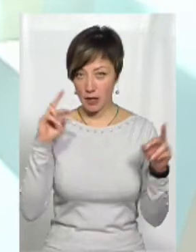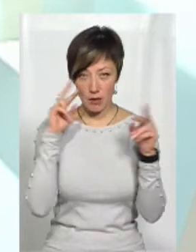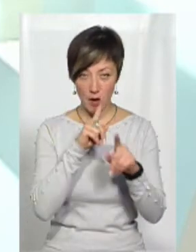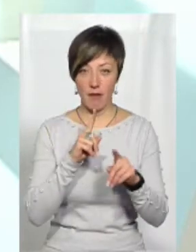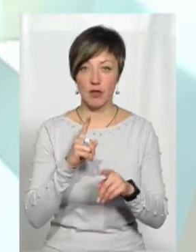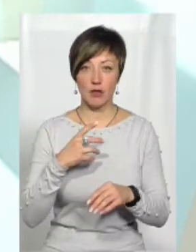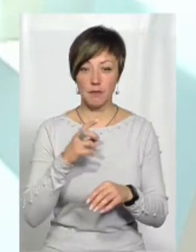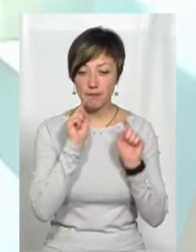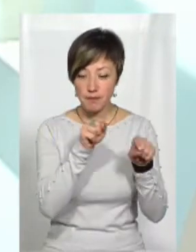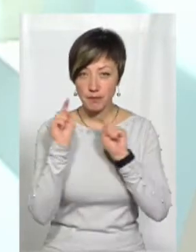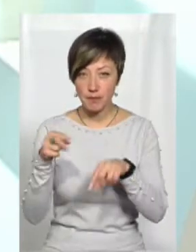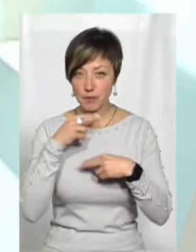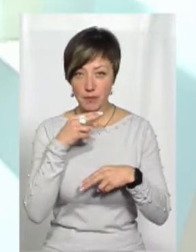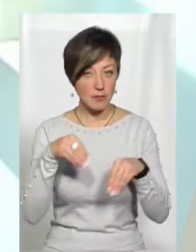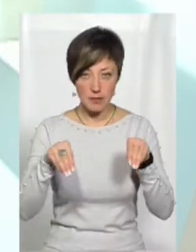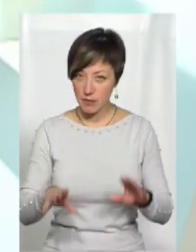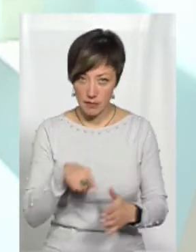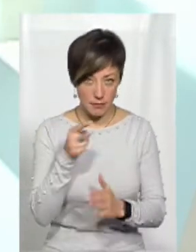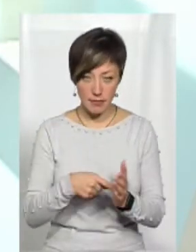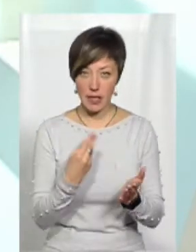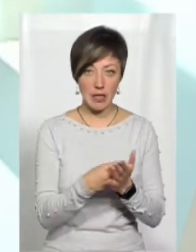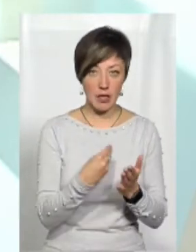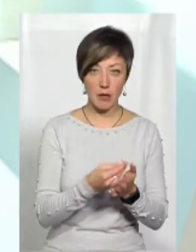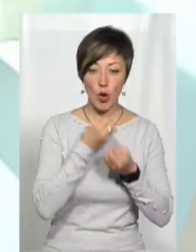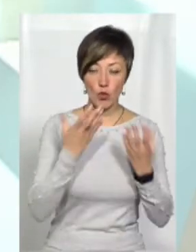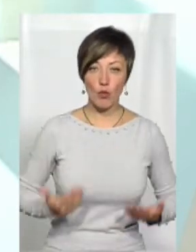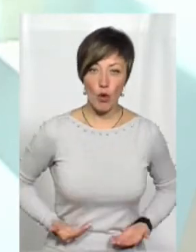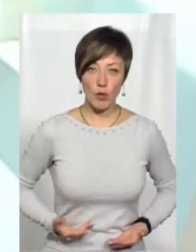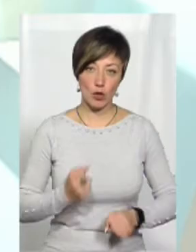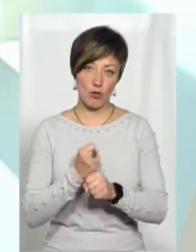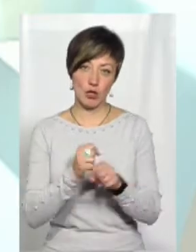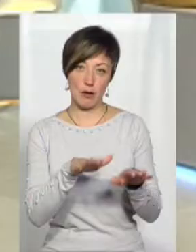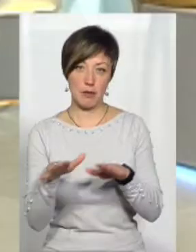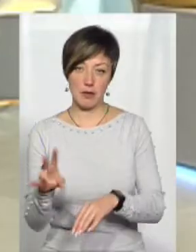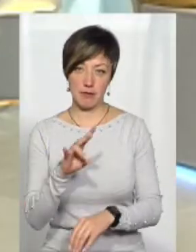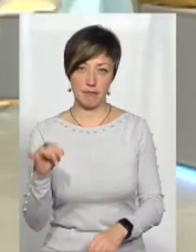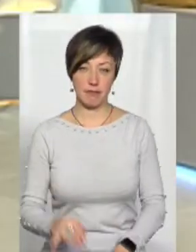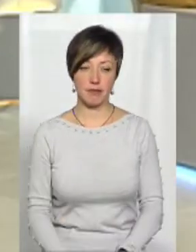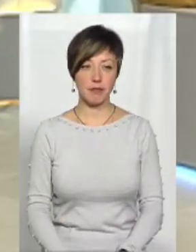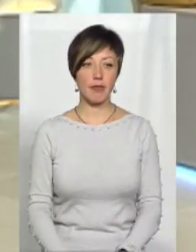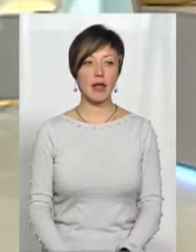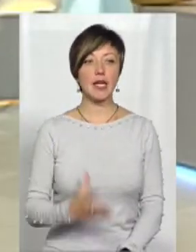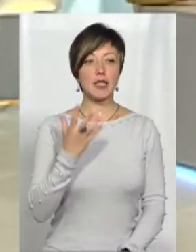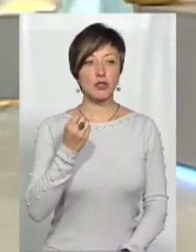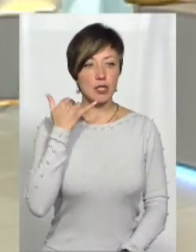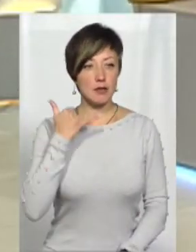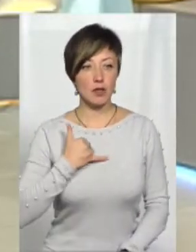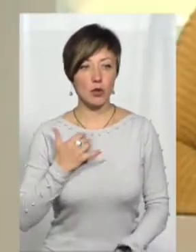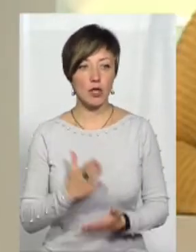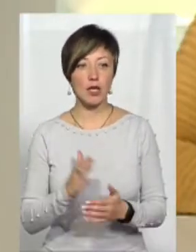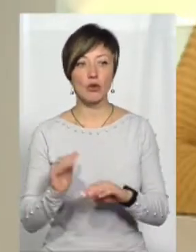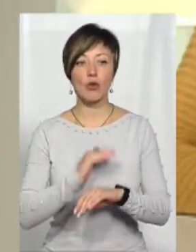розставивши акценти, вона, на жаль, не вирішує питання ні тарифів, ні добробуту, ні робочих місць. У нас ще один телефонний